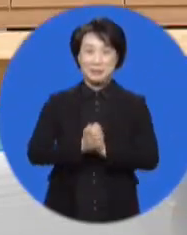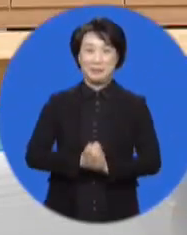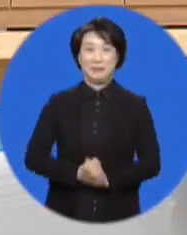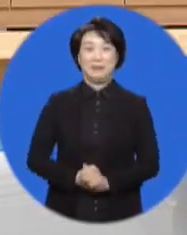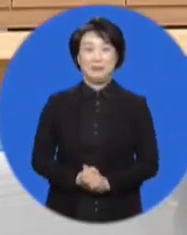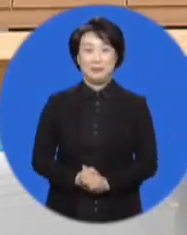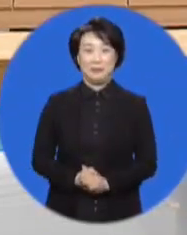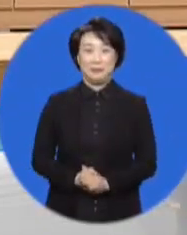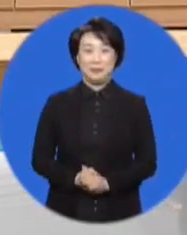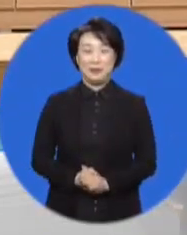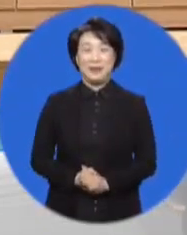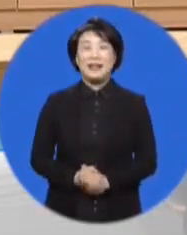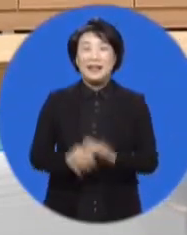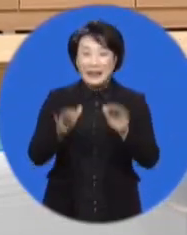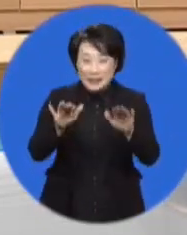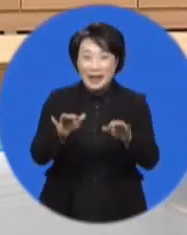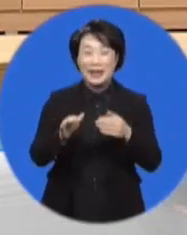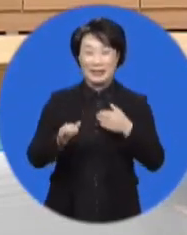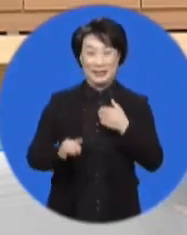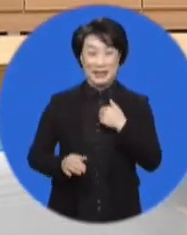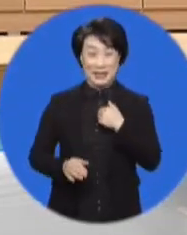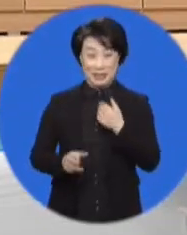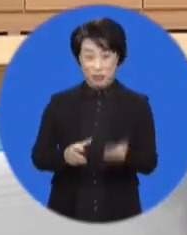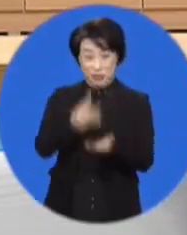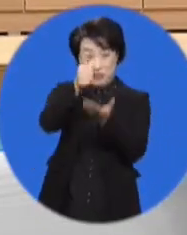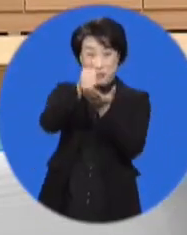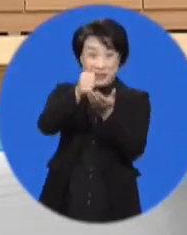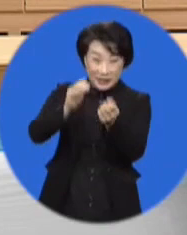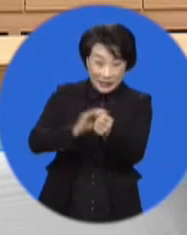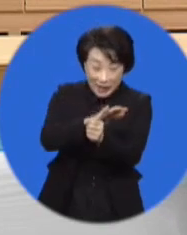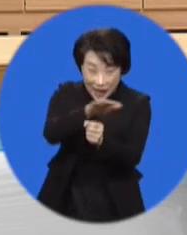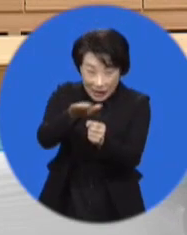아멘. 내가 주님을 사랑합니다.